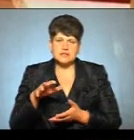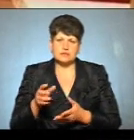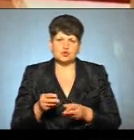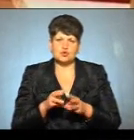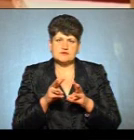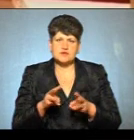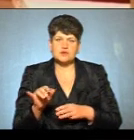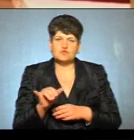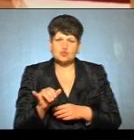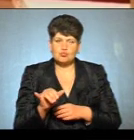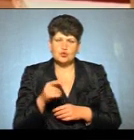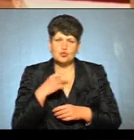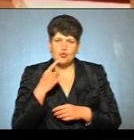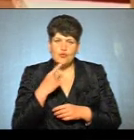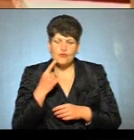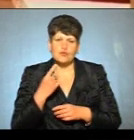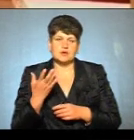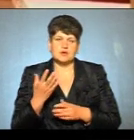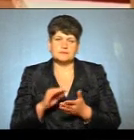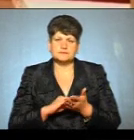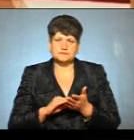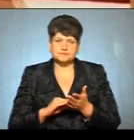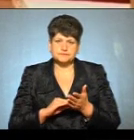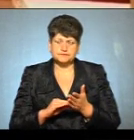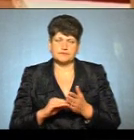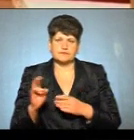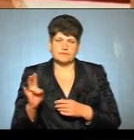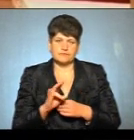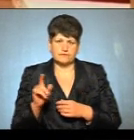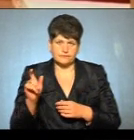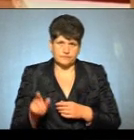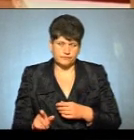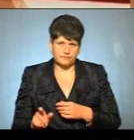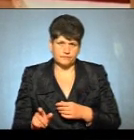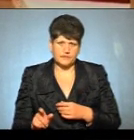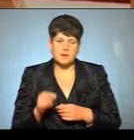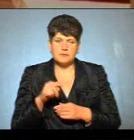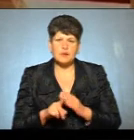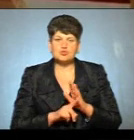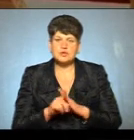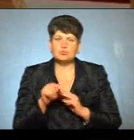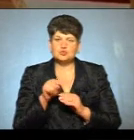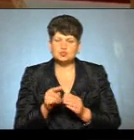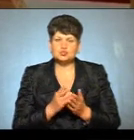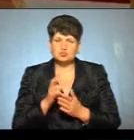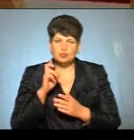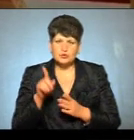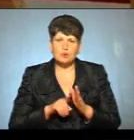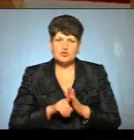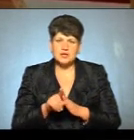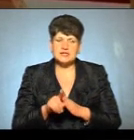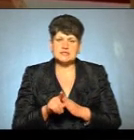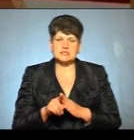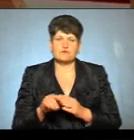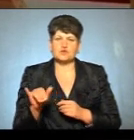у суботу, каже парох собору отець Андрій Лемчук. Отже, ми почнемо ту літургію, яка припадає на Страсну суботу,